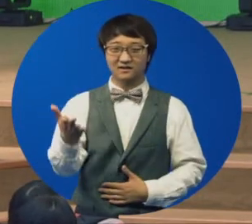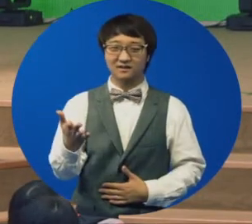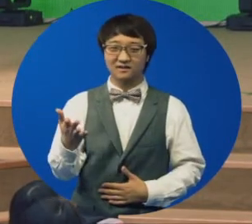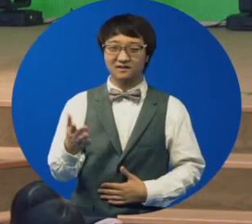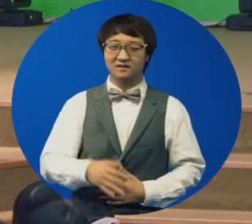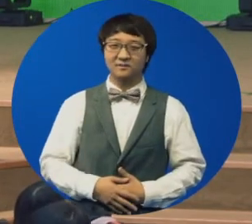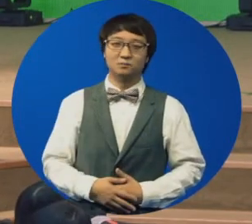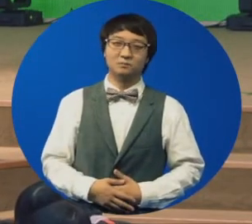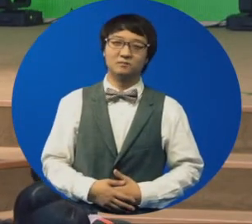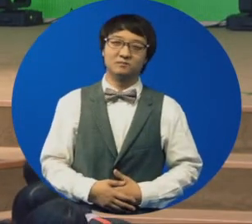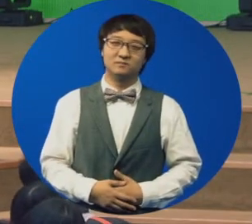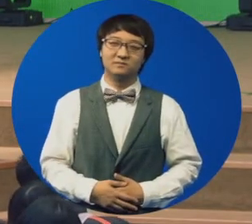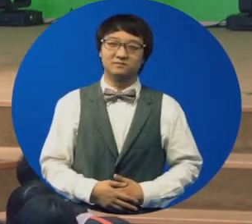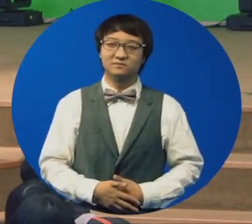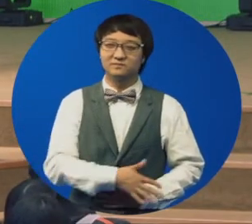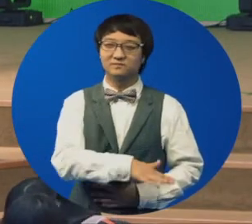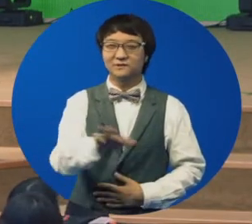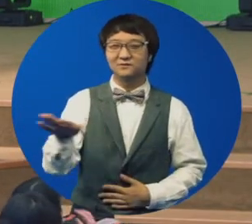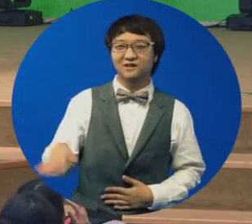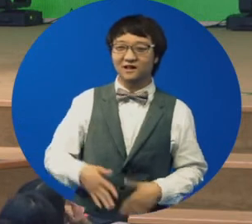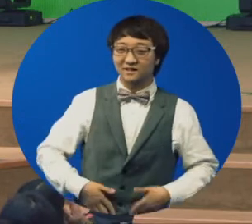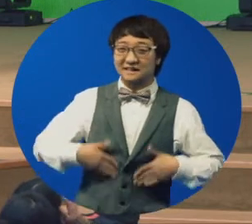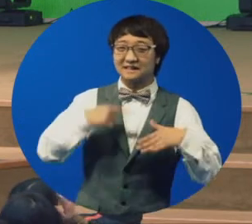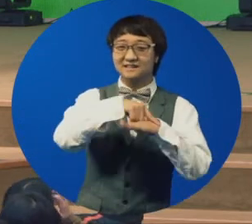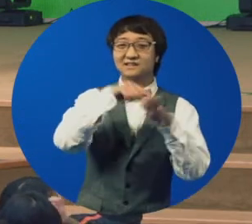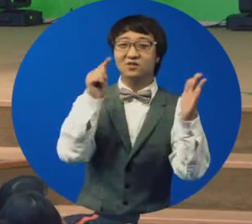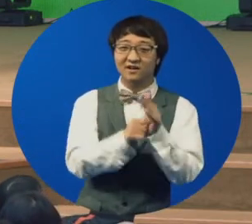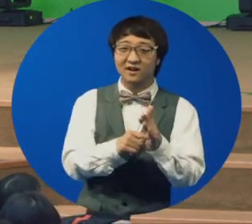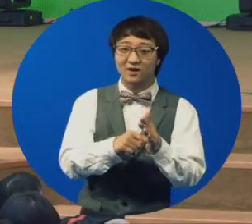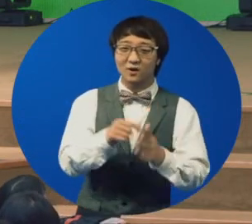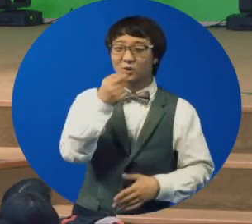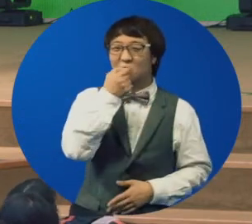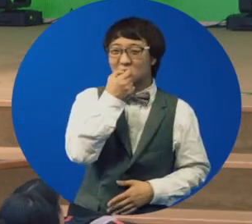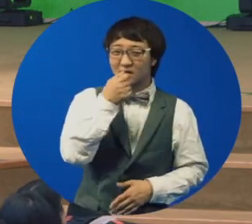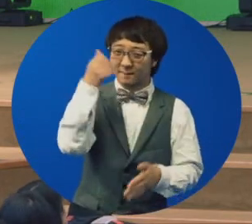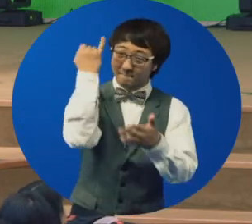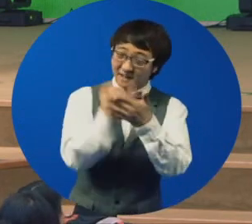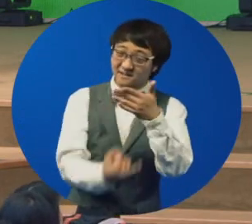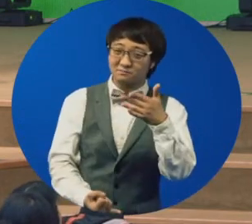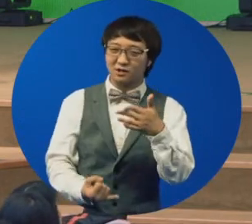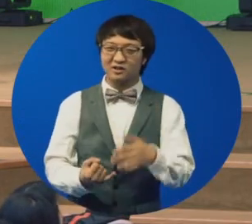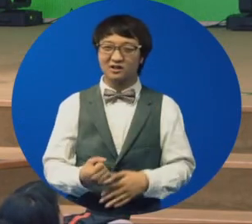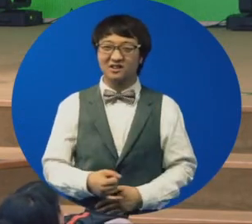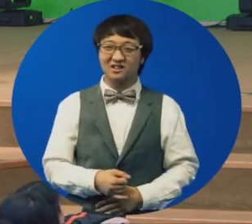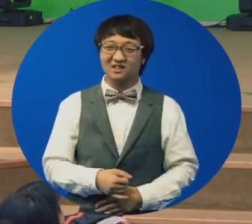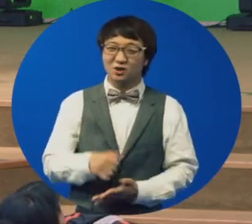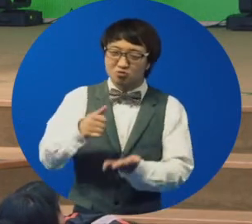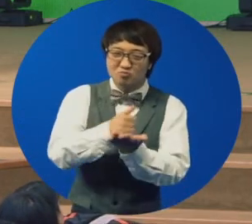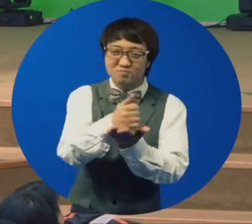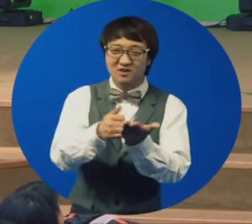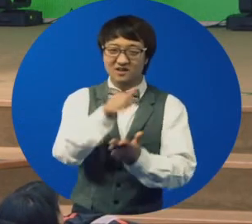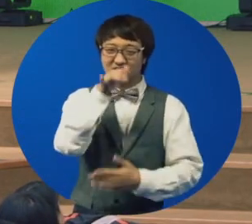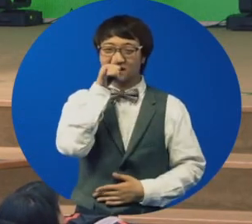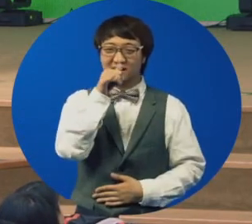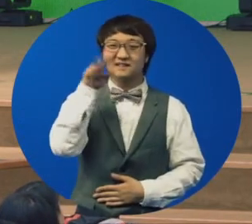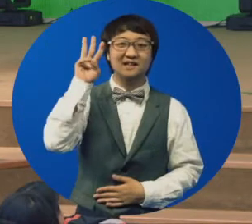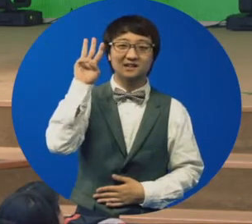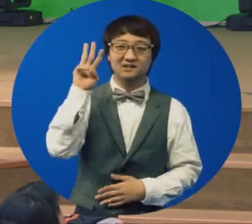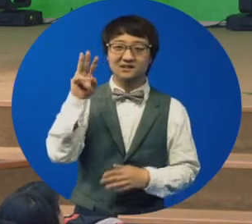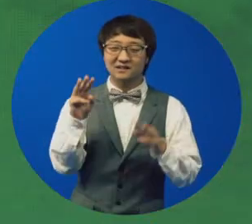윌슨이 우리가 인정의 욕구에 빠지면 우리들이 처하게 될 운명이 있다, 세 가지를